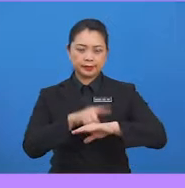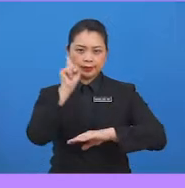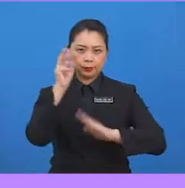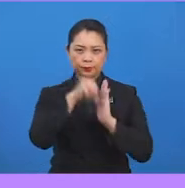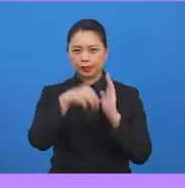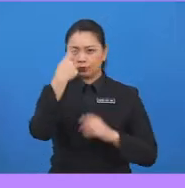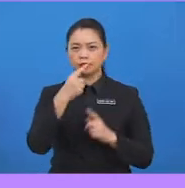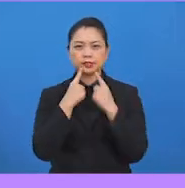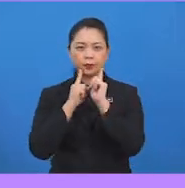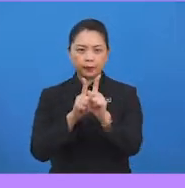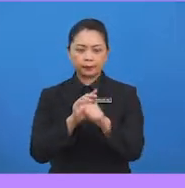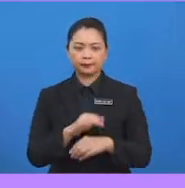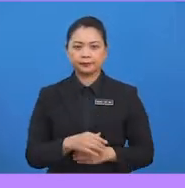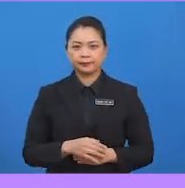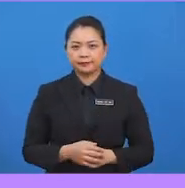untuk menjawab.